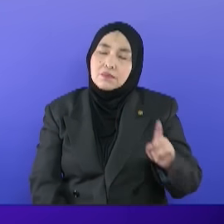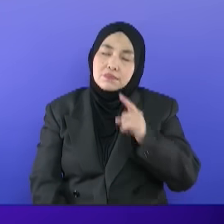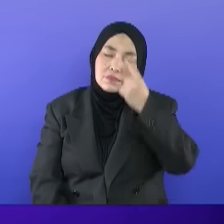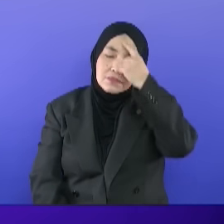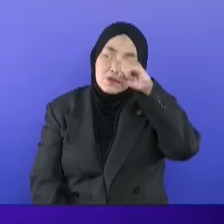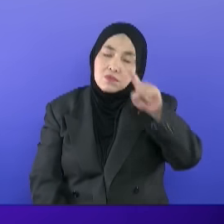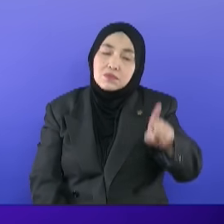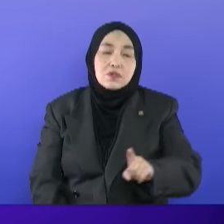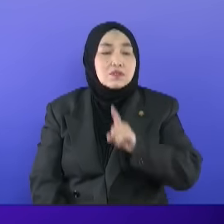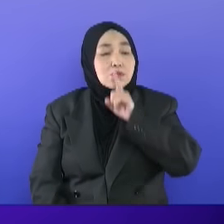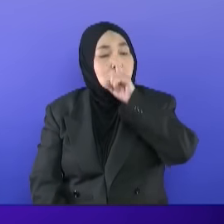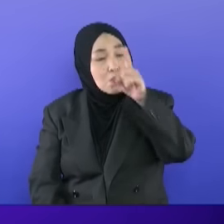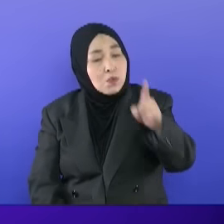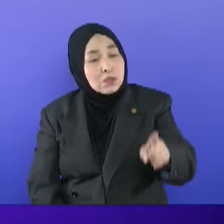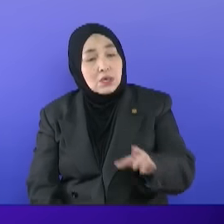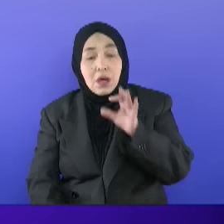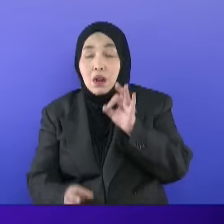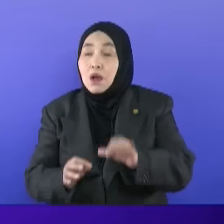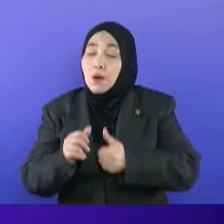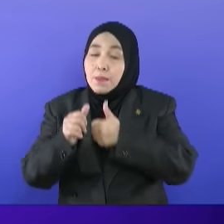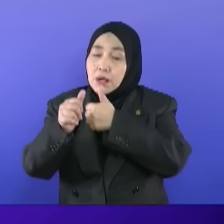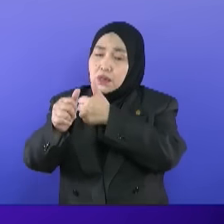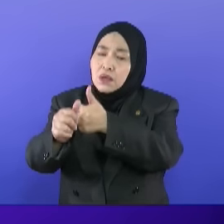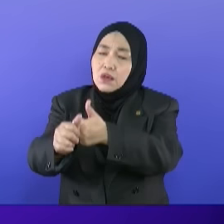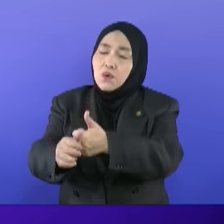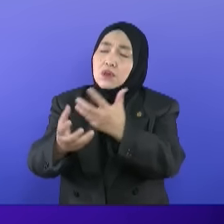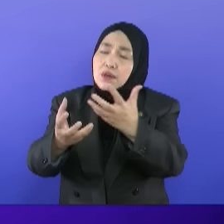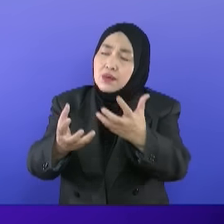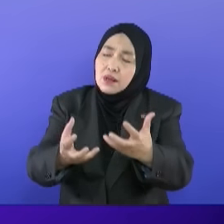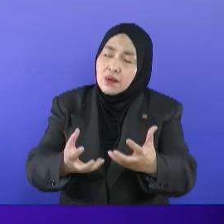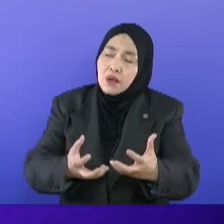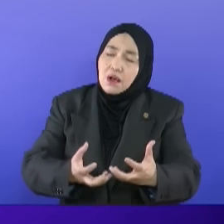walain itaba'tta ahwaahum